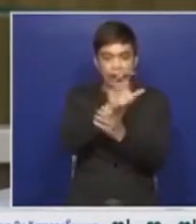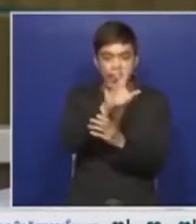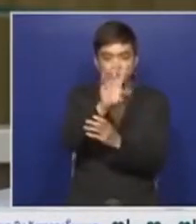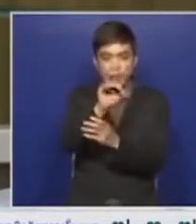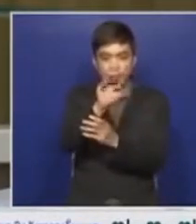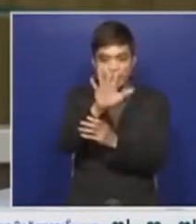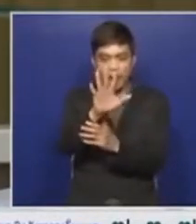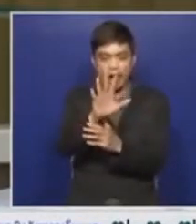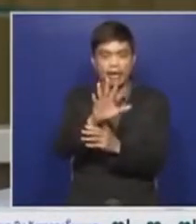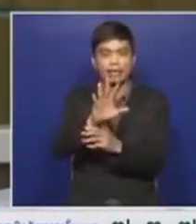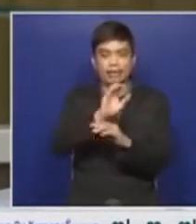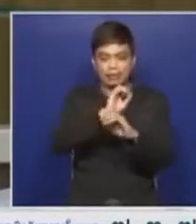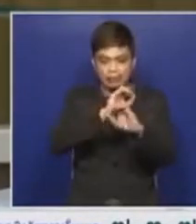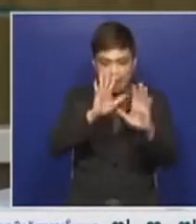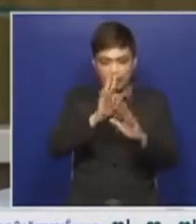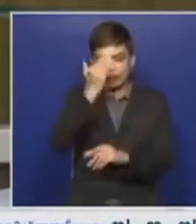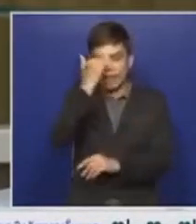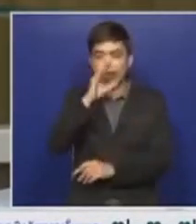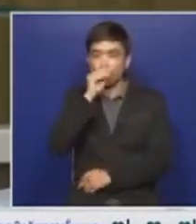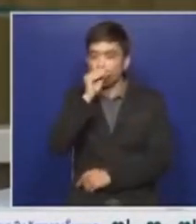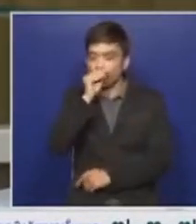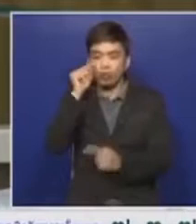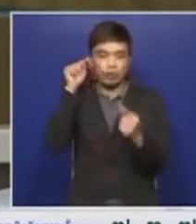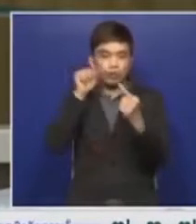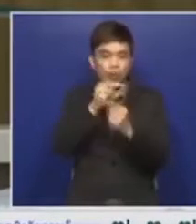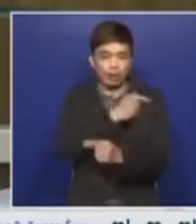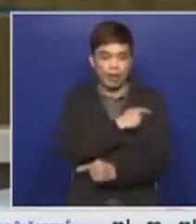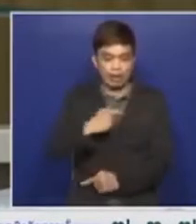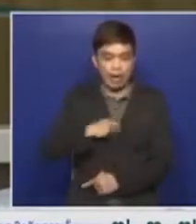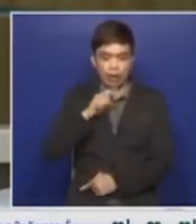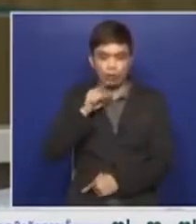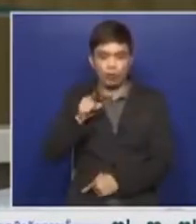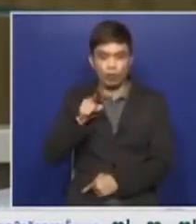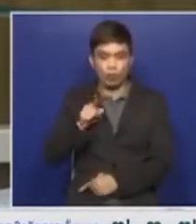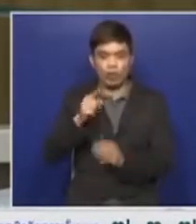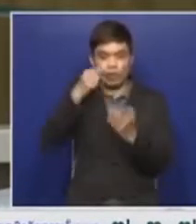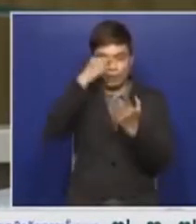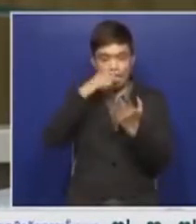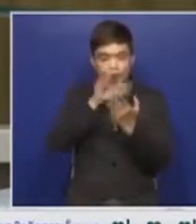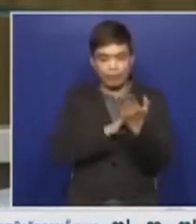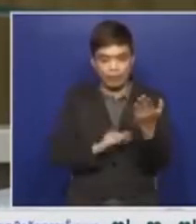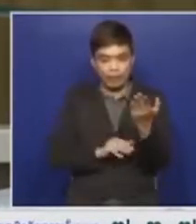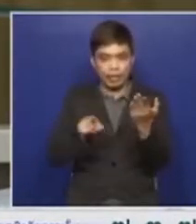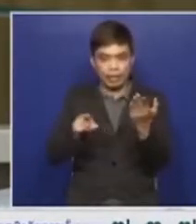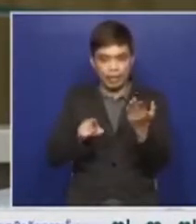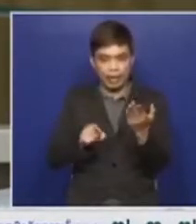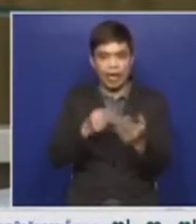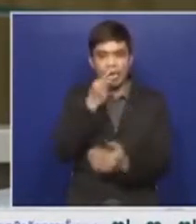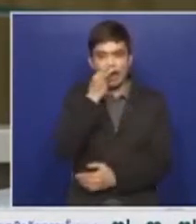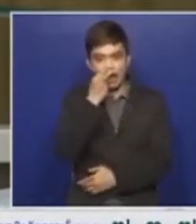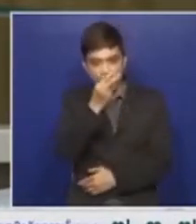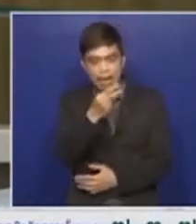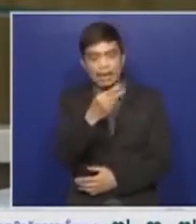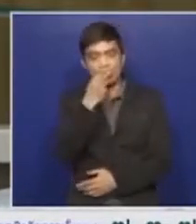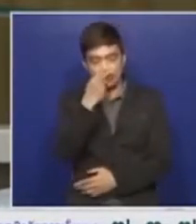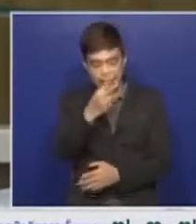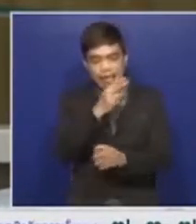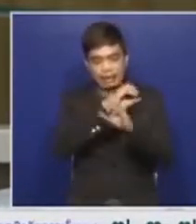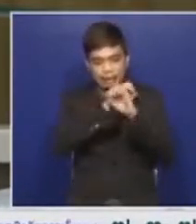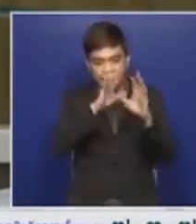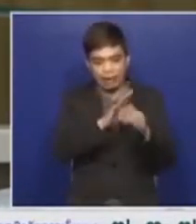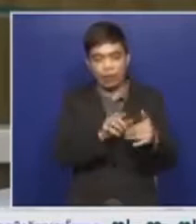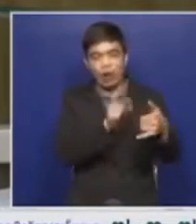แต่ก็ยังฝ่าฝืนอยู่ผมคิดว่าท่านผู้ชมทั้งประเทศได้เห็นแล้วนะครับว่า